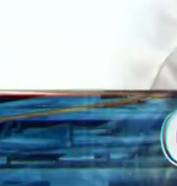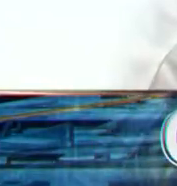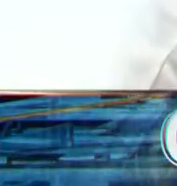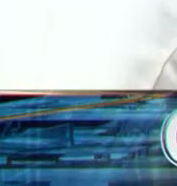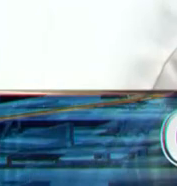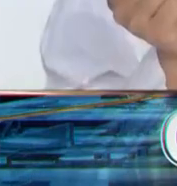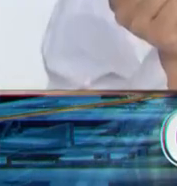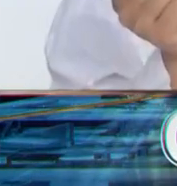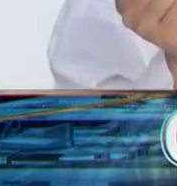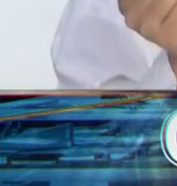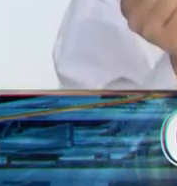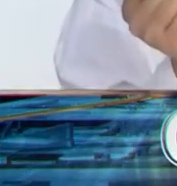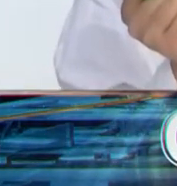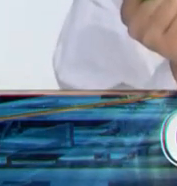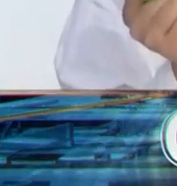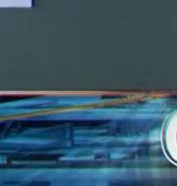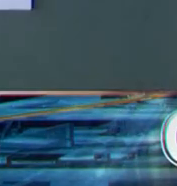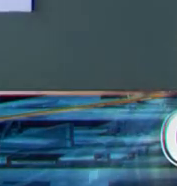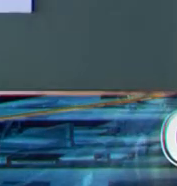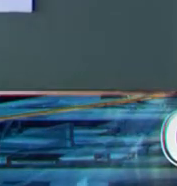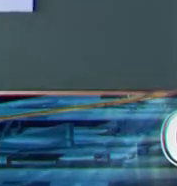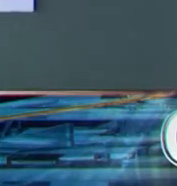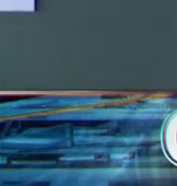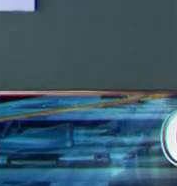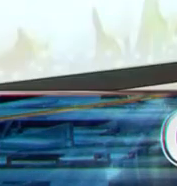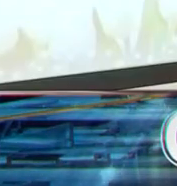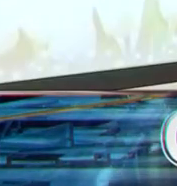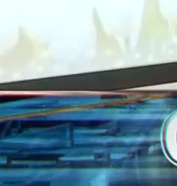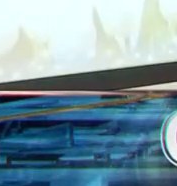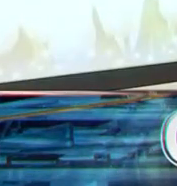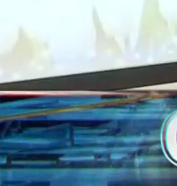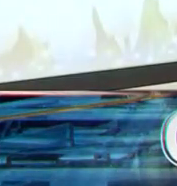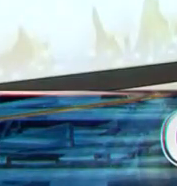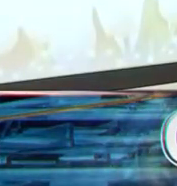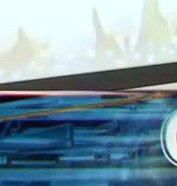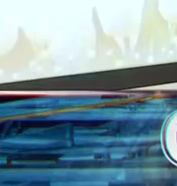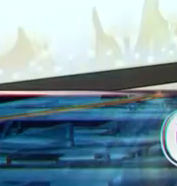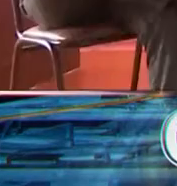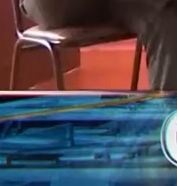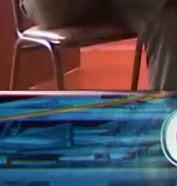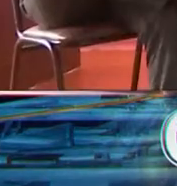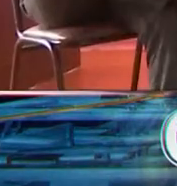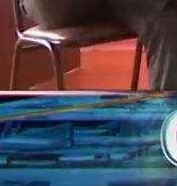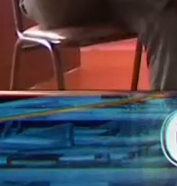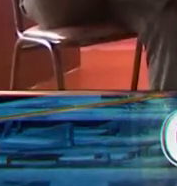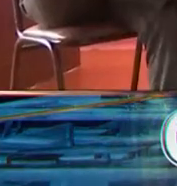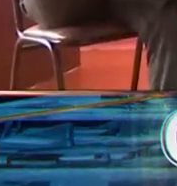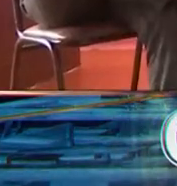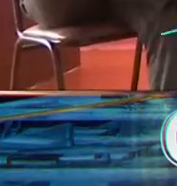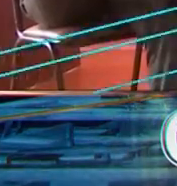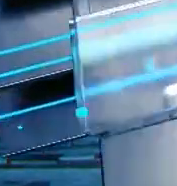Юбилейный год. В 30-ю годовщину независимости 130-летия выдающегося земляка отмечают жители Аксузского района.